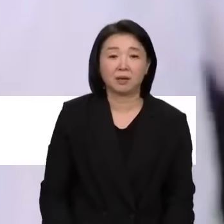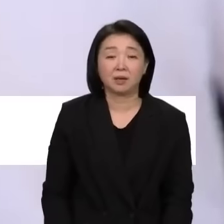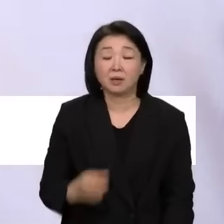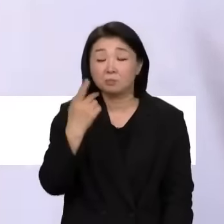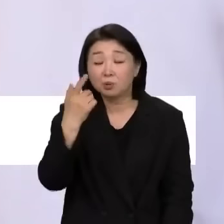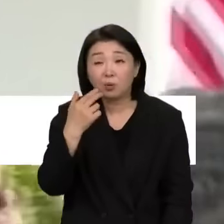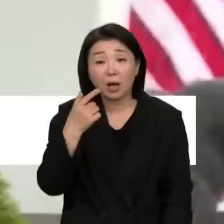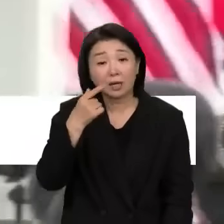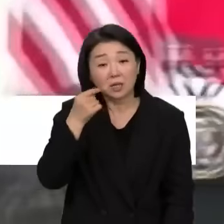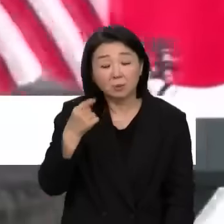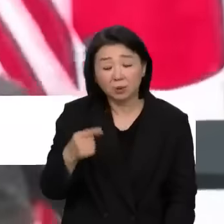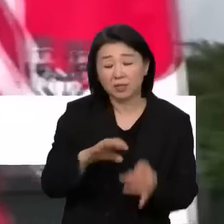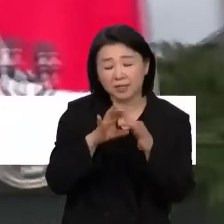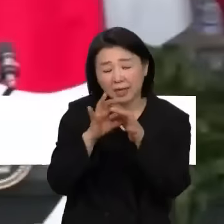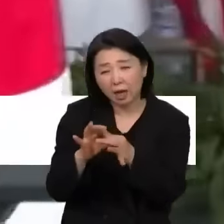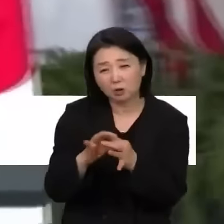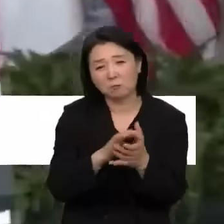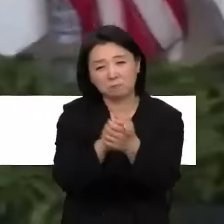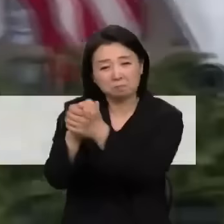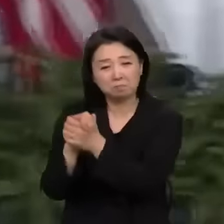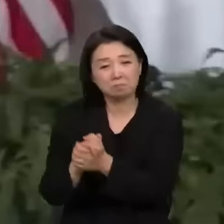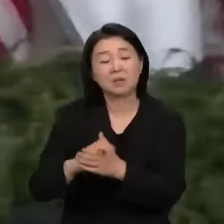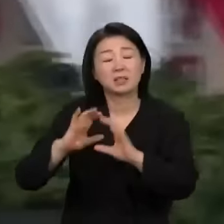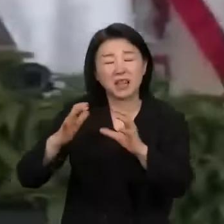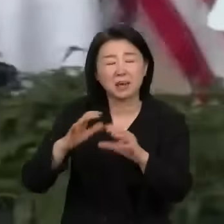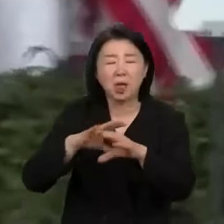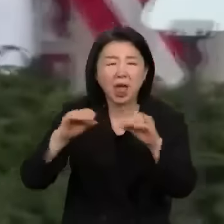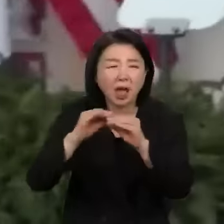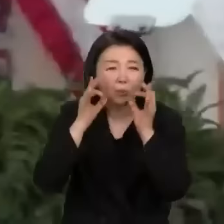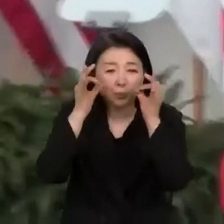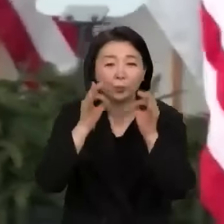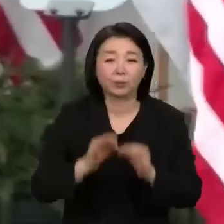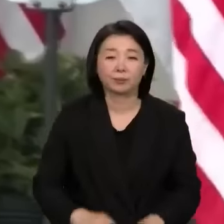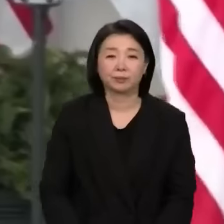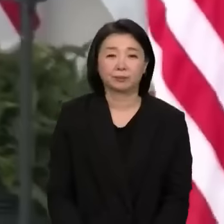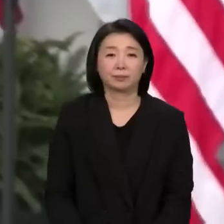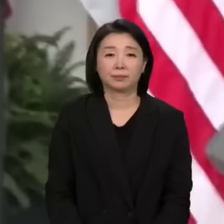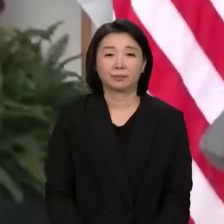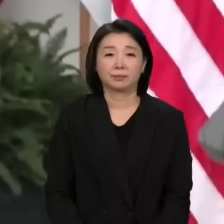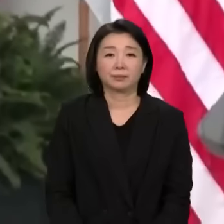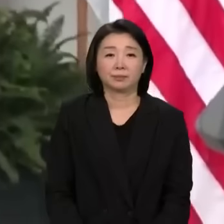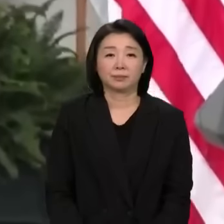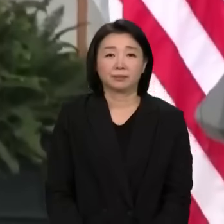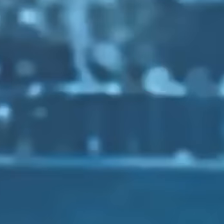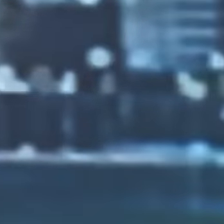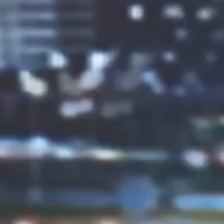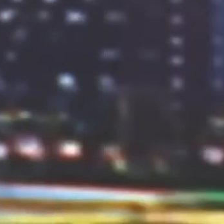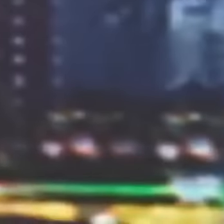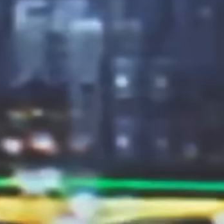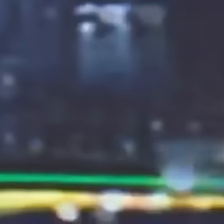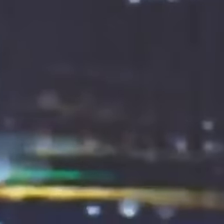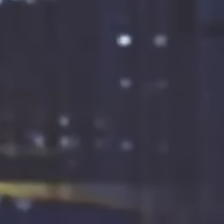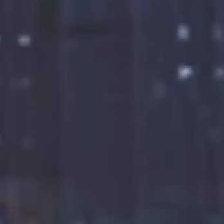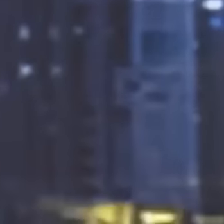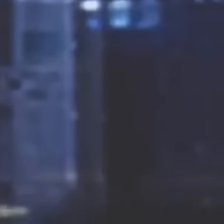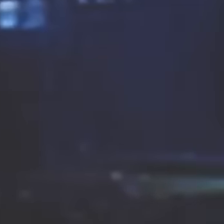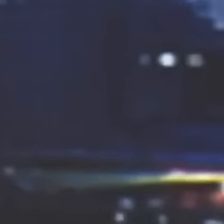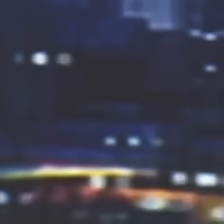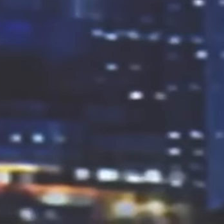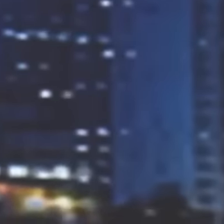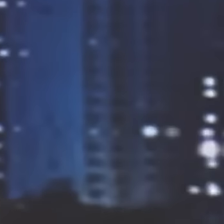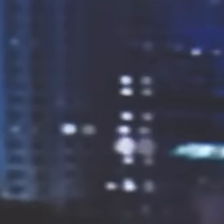미국과 일본은 지속적인 동맹 관계라며 진화에 나섰습니다 jtbc 김입니다 jtbc